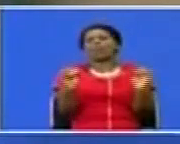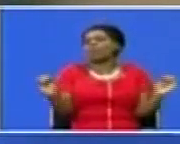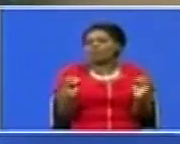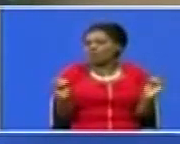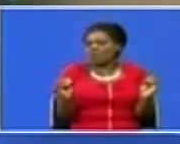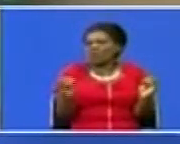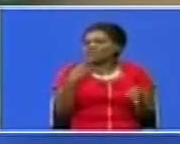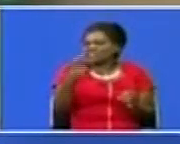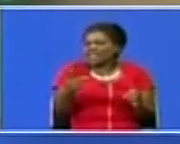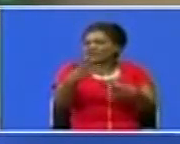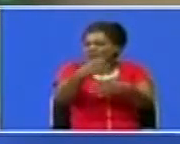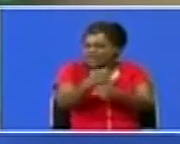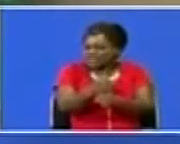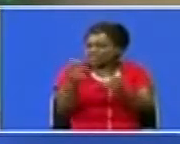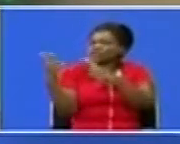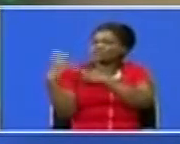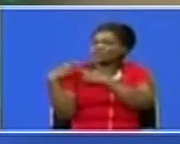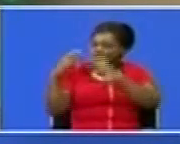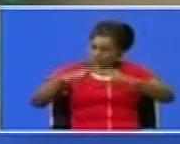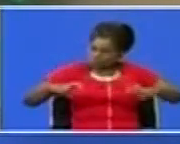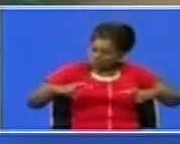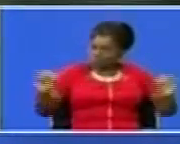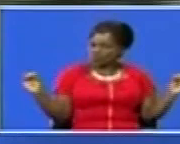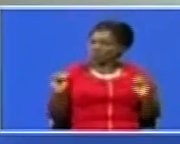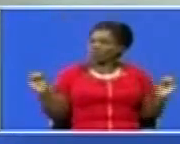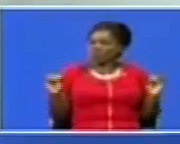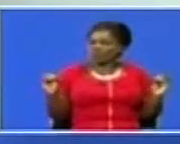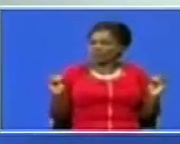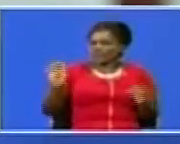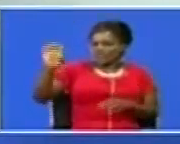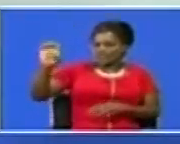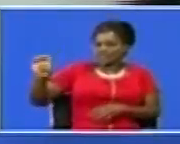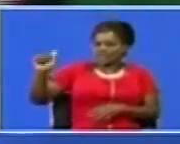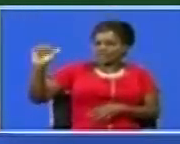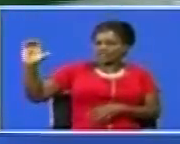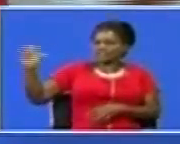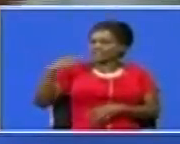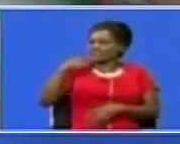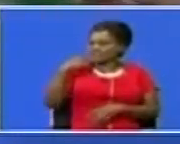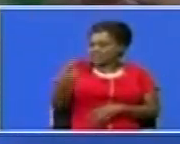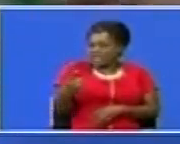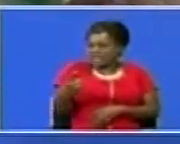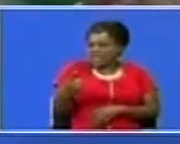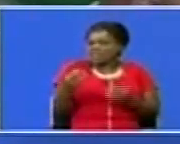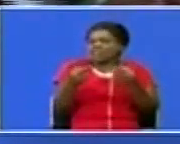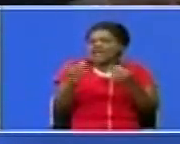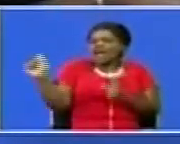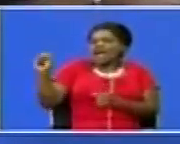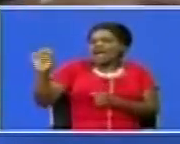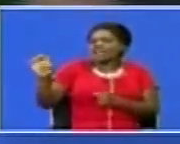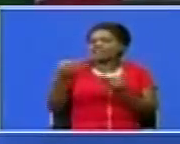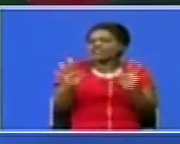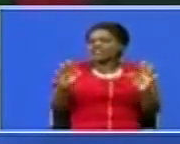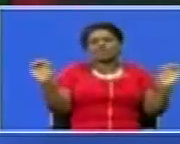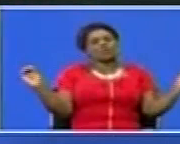I want you to go and do some research and find out based on what is. EACC sasa imekana kumondolea lawama Bi Anwar Igoro kuhusiana